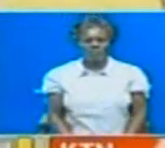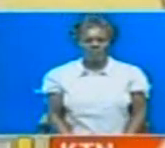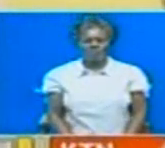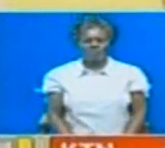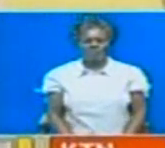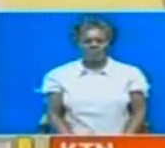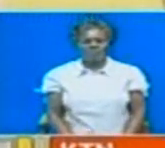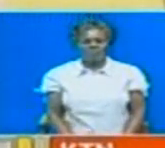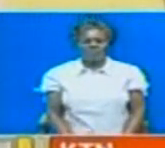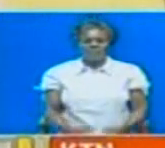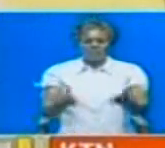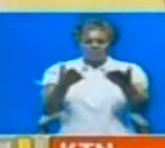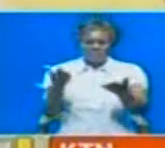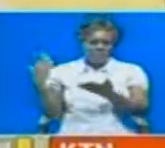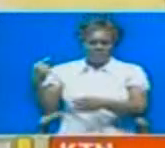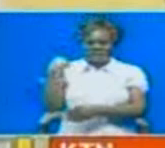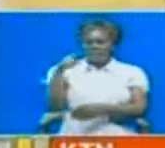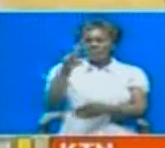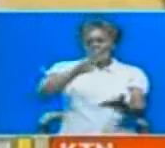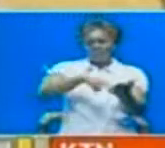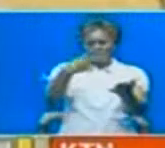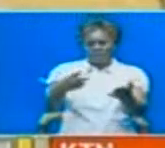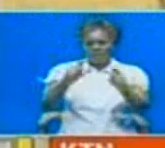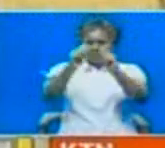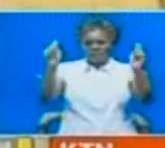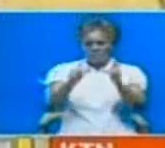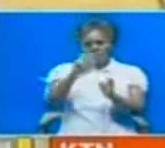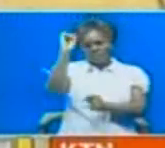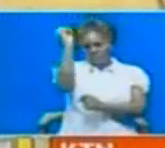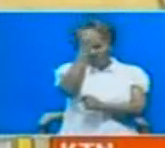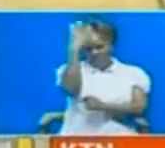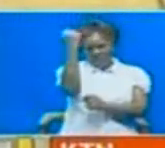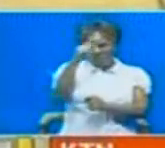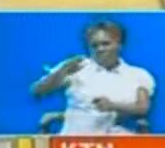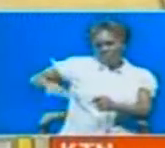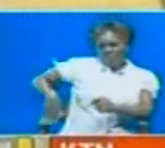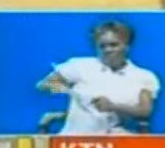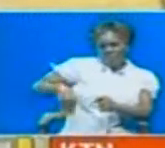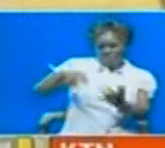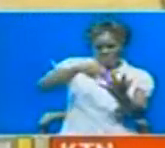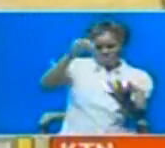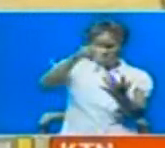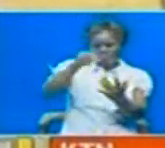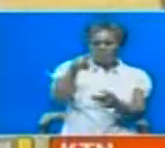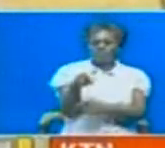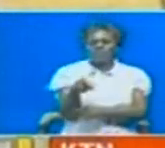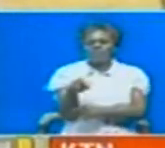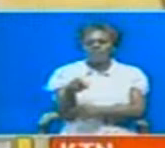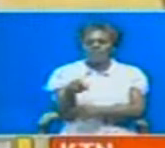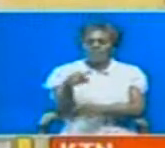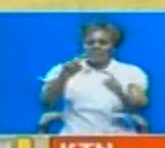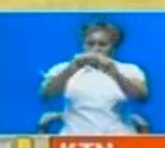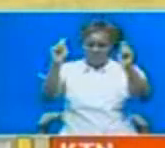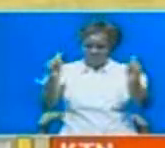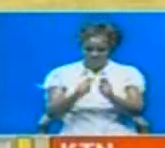Pwani nzima ilipigwa na butwa msimu jana. Klabu yao ya Bandari ilikuwa katika minyororo ya mchujo ikajikomua mwishowe. Klabu